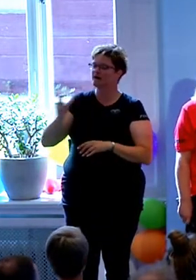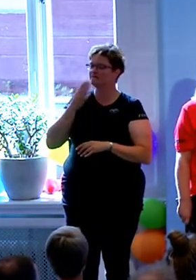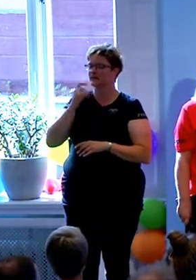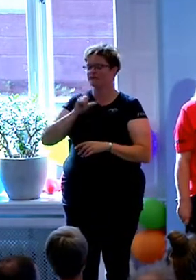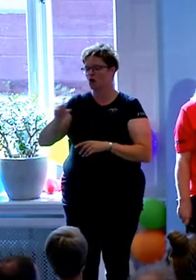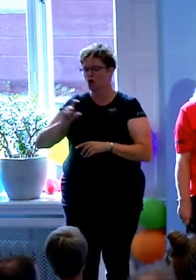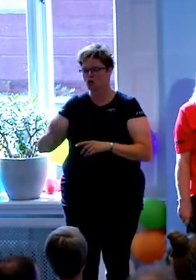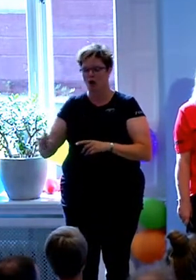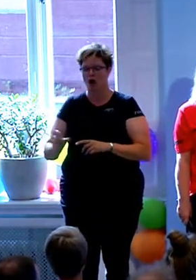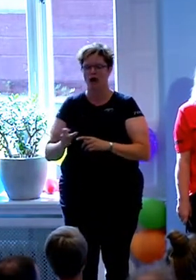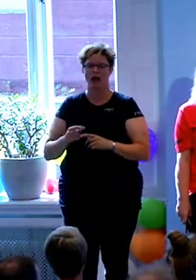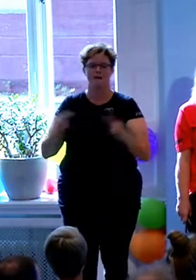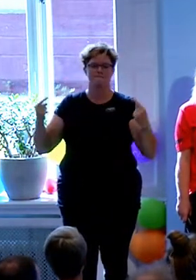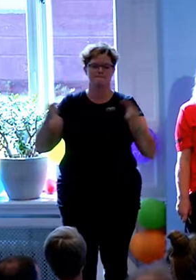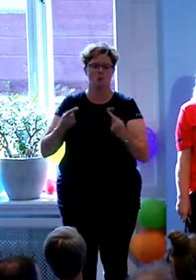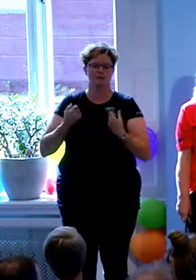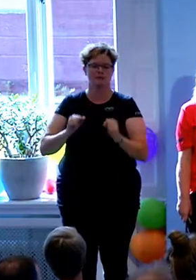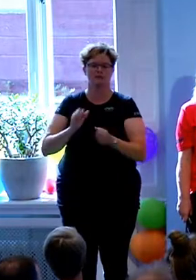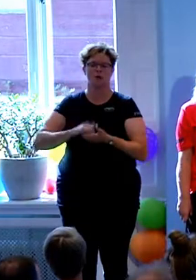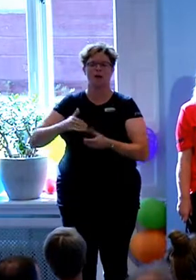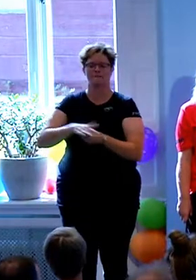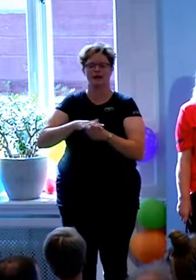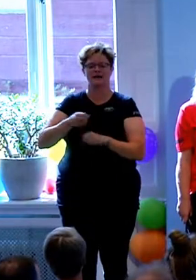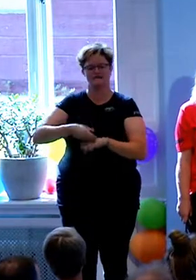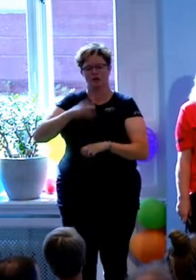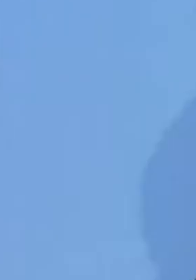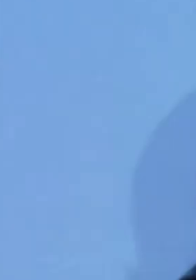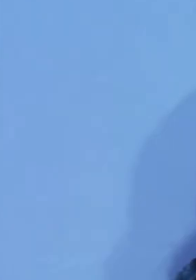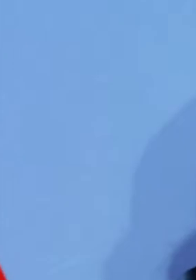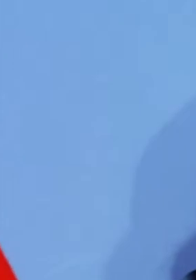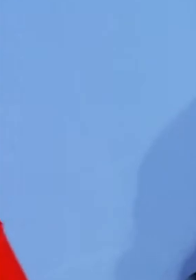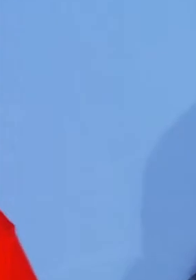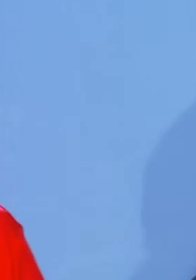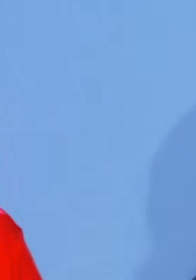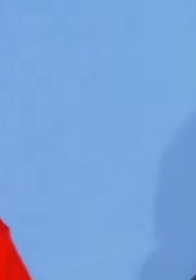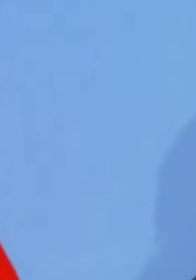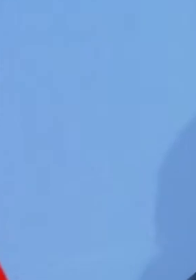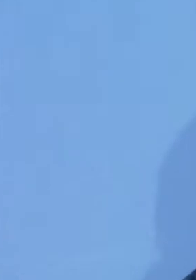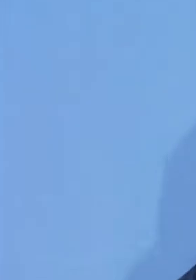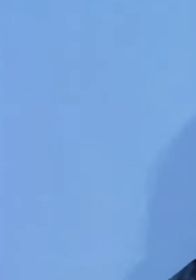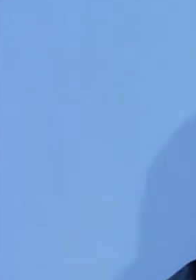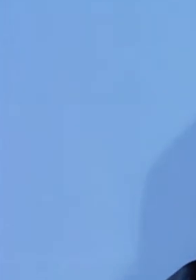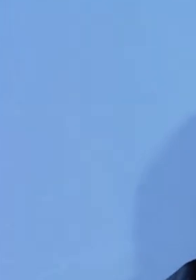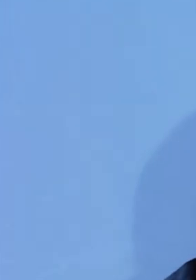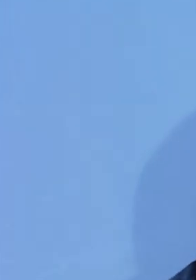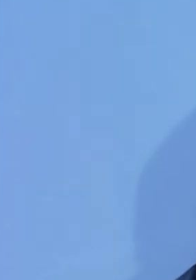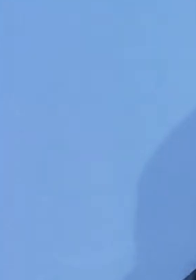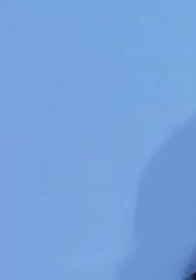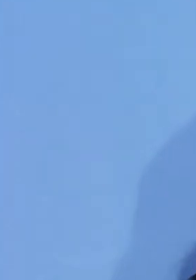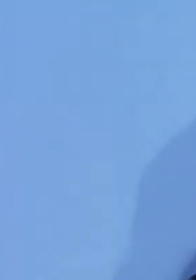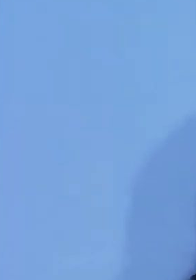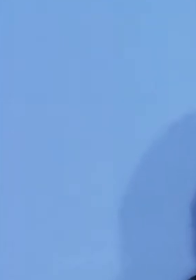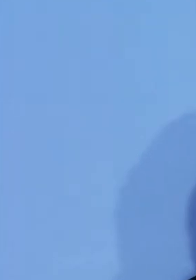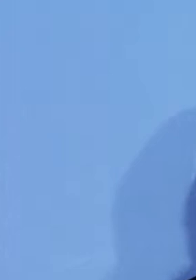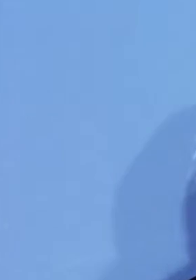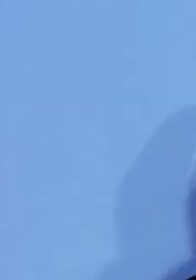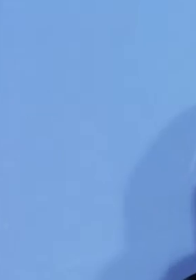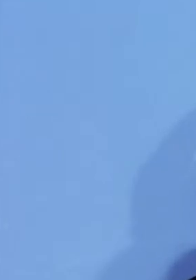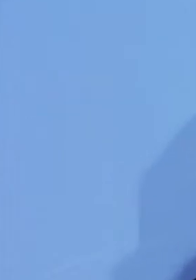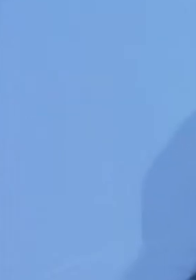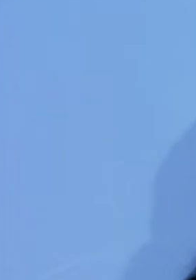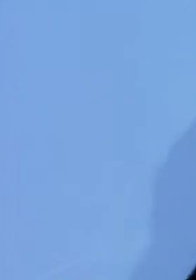Ja. För att motprestation och marknadsvärde ser väldigt olika ut beroende på vad det är du driver för affär och vilken marknad du verkar på. Så Svenska Spel